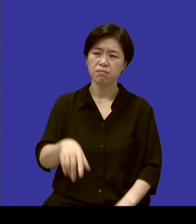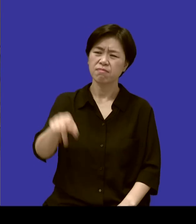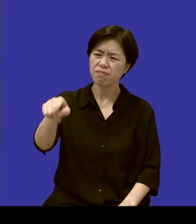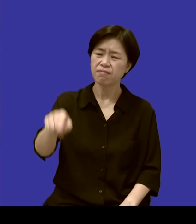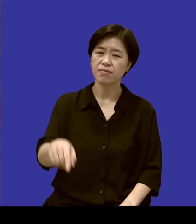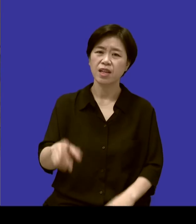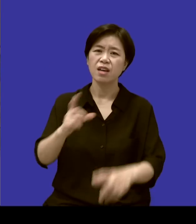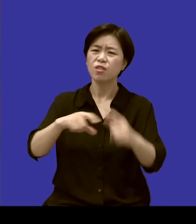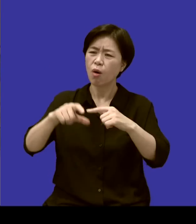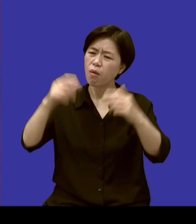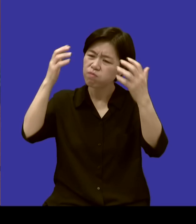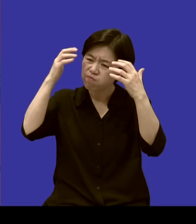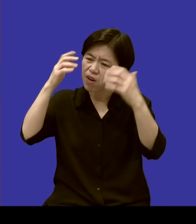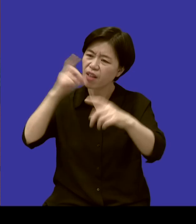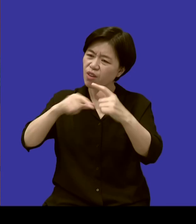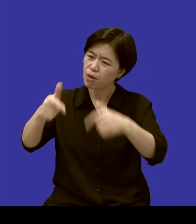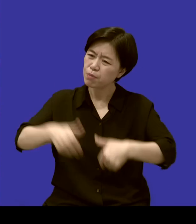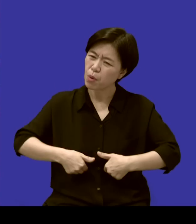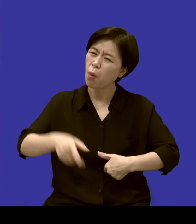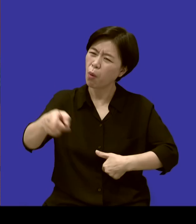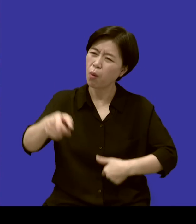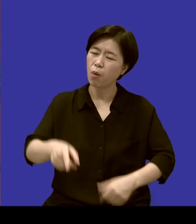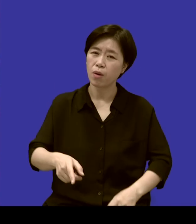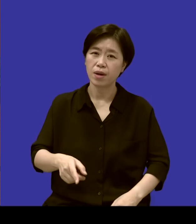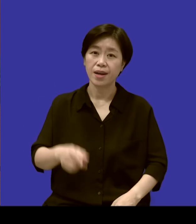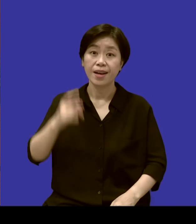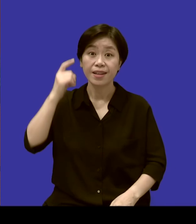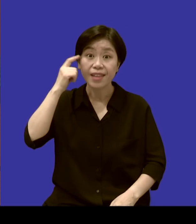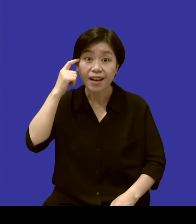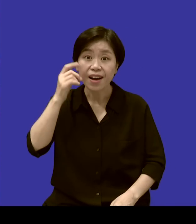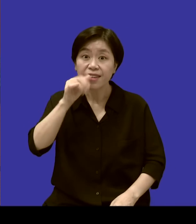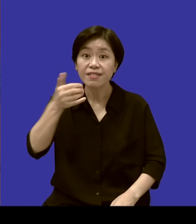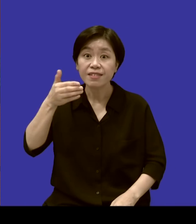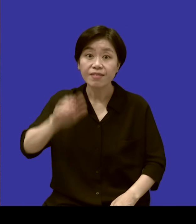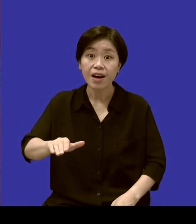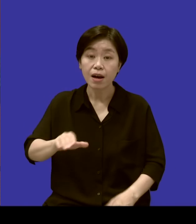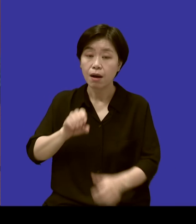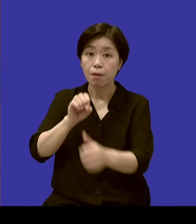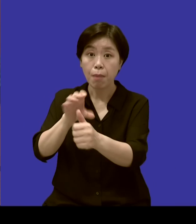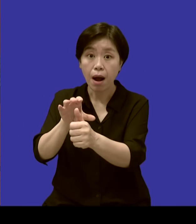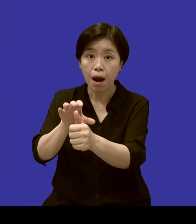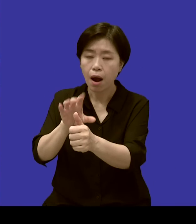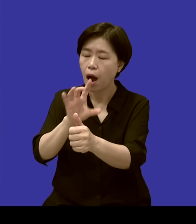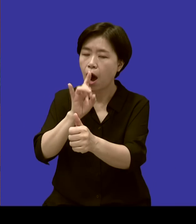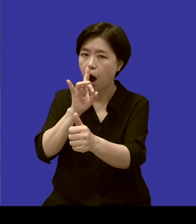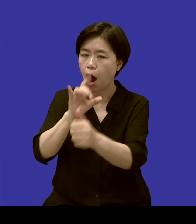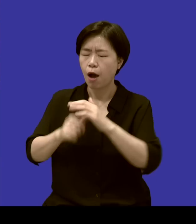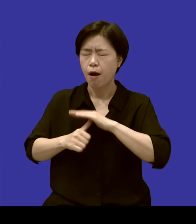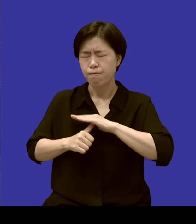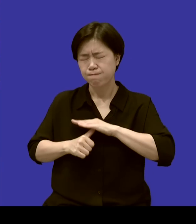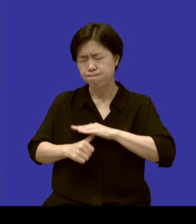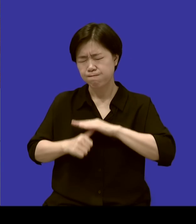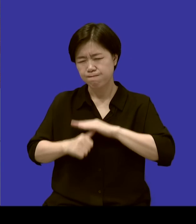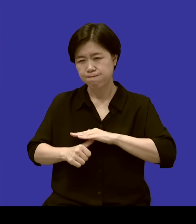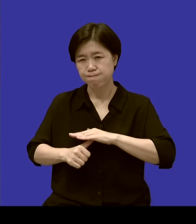광야 대학 나 4년 더 다녀야 돼 이런 마음이 있지만 감춰야 될 때도 있잖아요. 그렇죠.